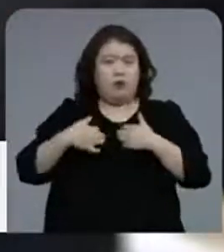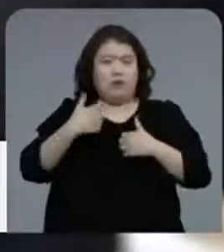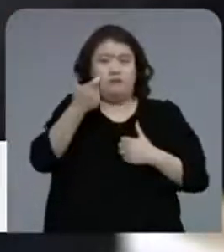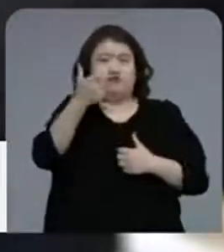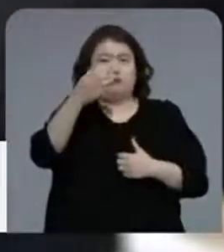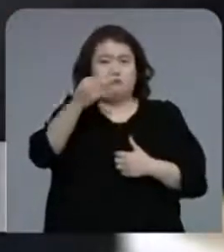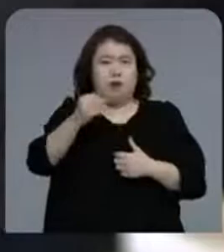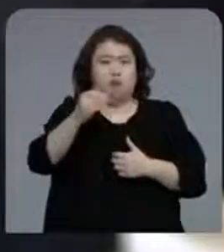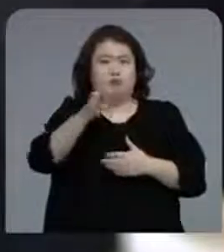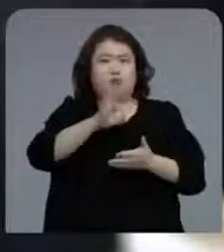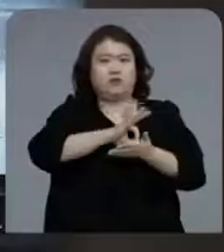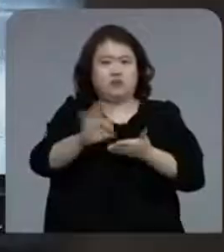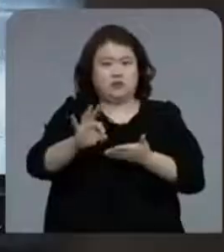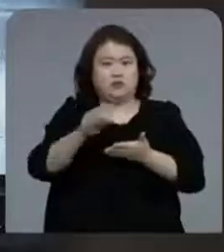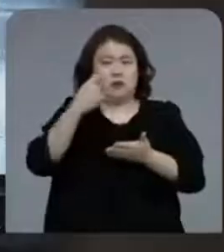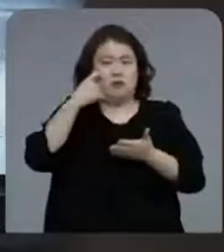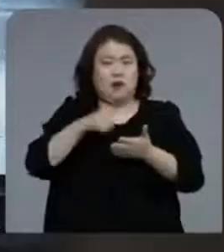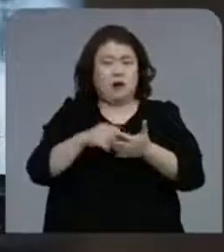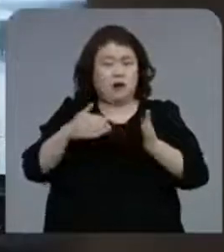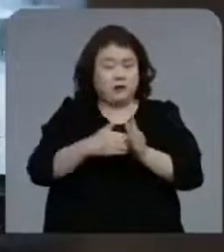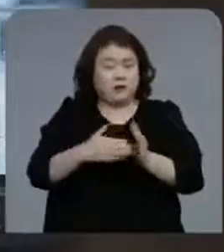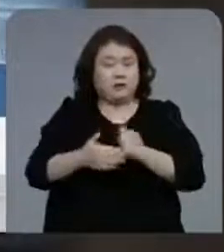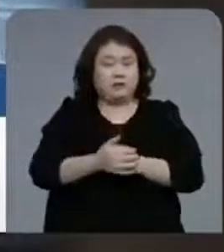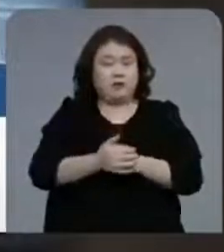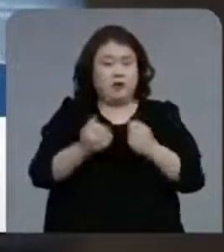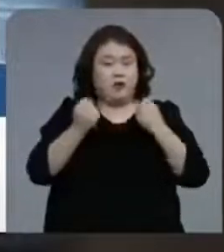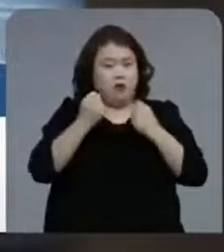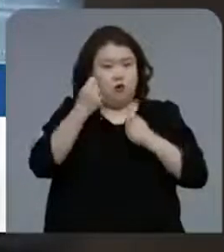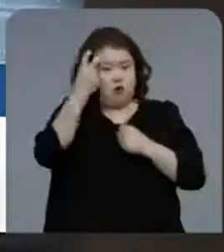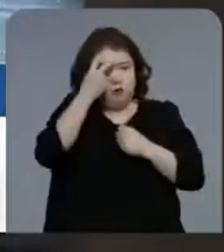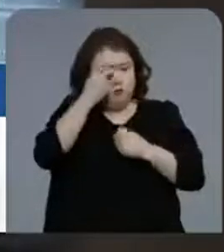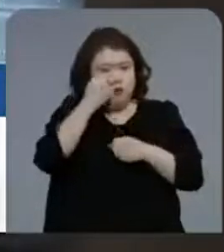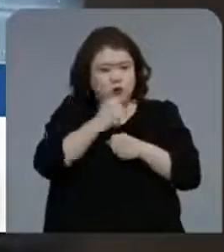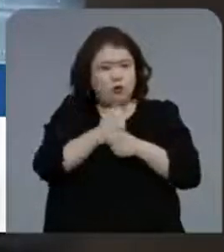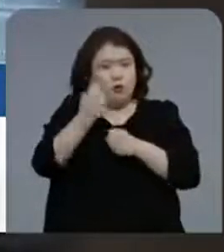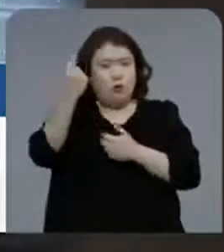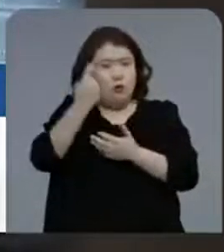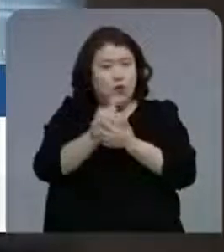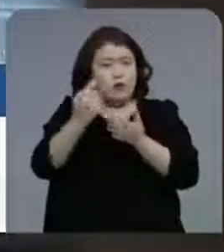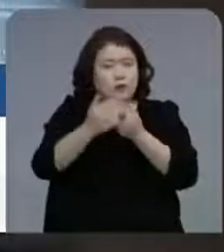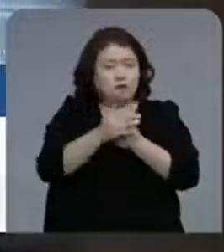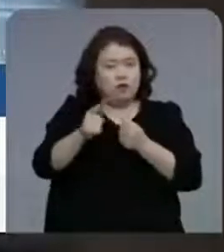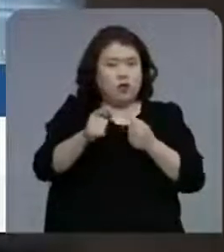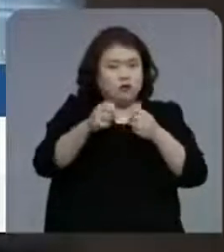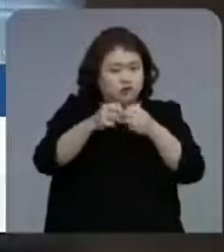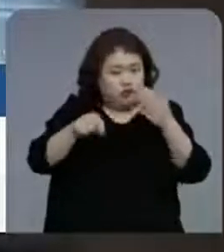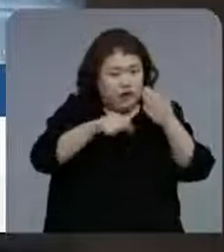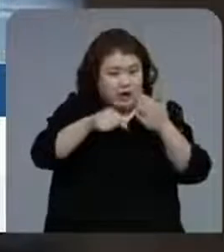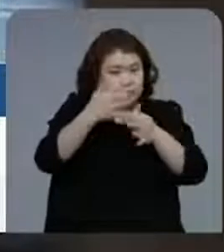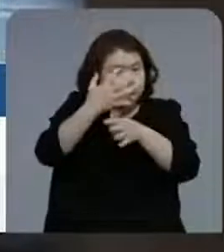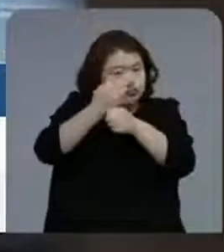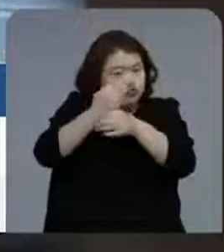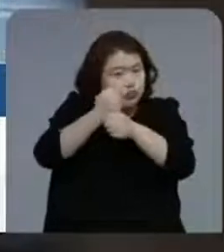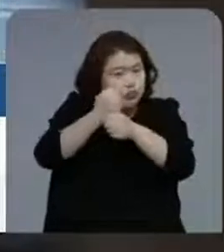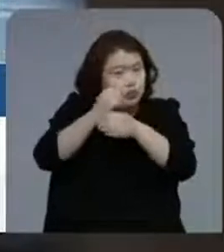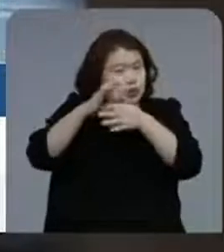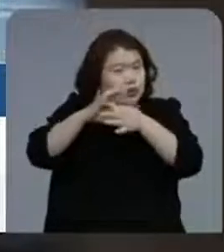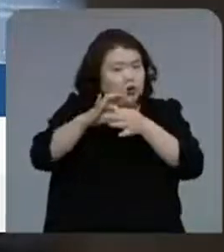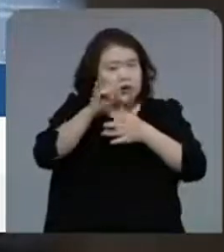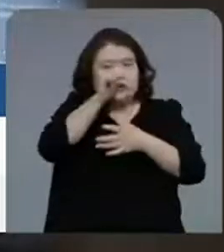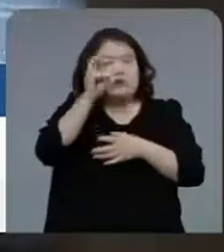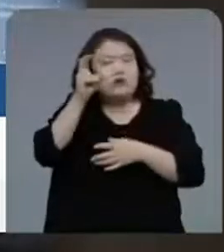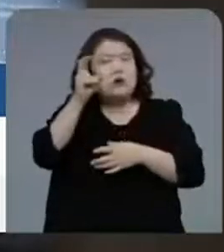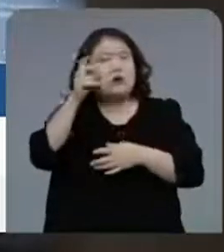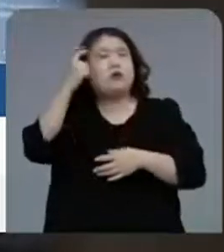결제된 것도 알았습니다. 건강검진이라고 해서 이제 오다 보니까 이게 URL이 그런 거하고 연결돼